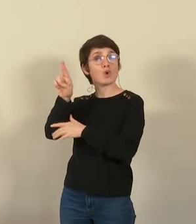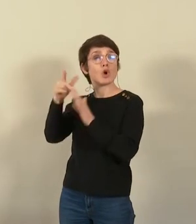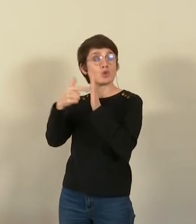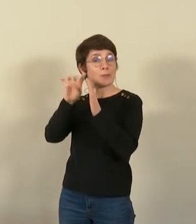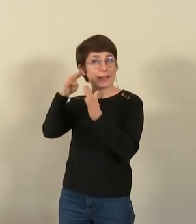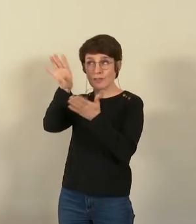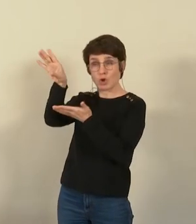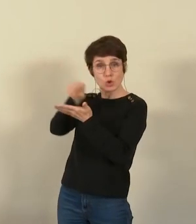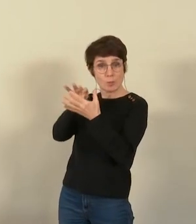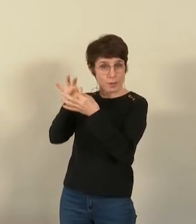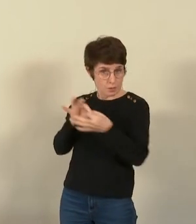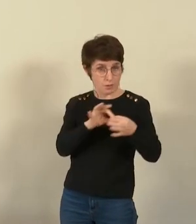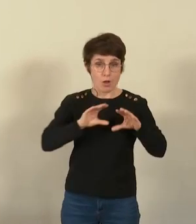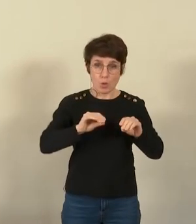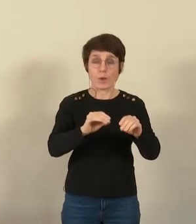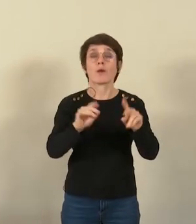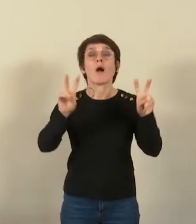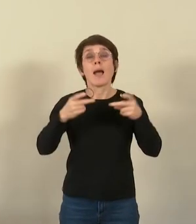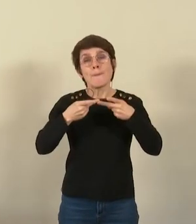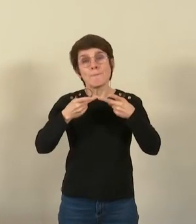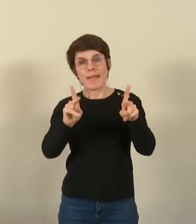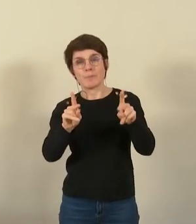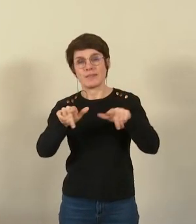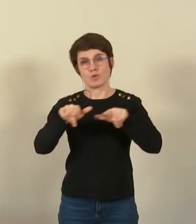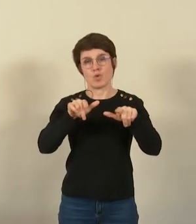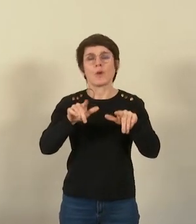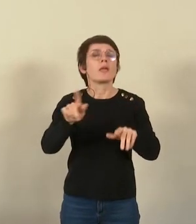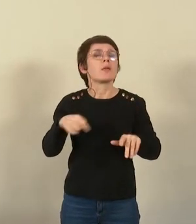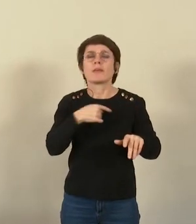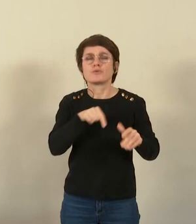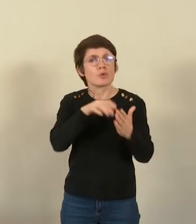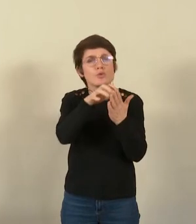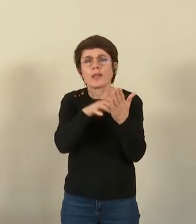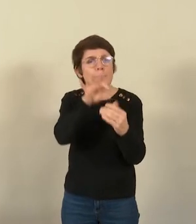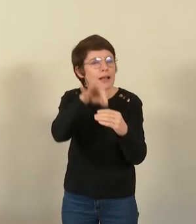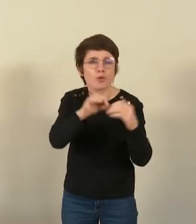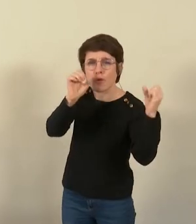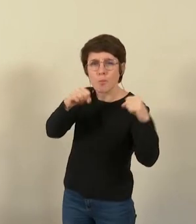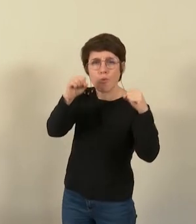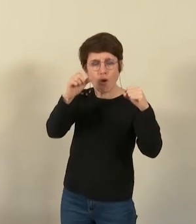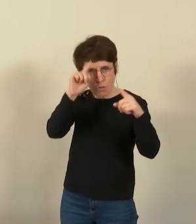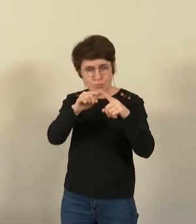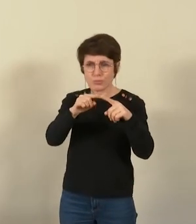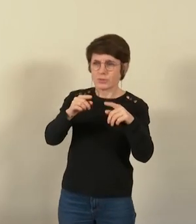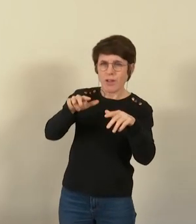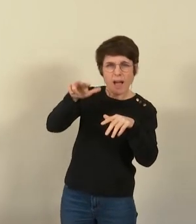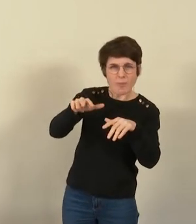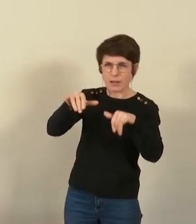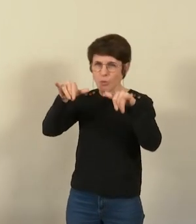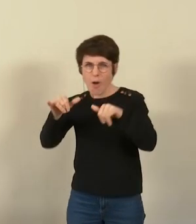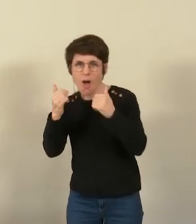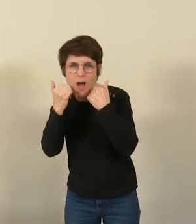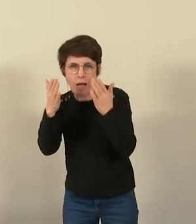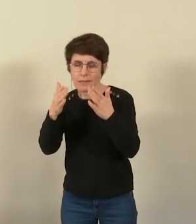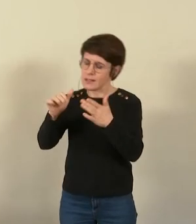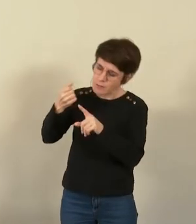le permis de louer bien évidemment nous voterons pour cette délibération afin de lutter contre le mallogement et l'habitat indigne